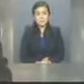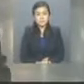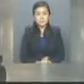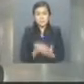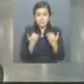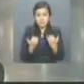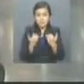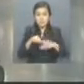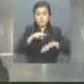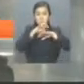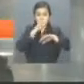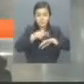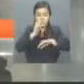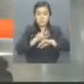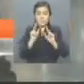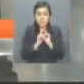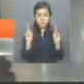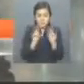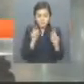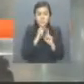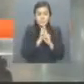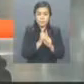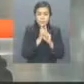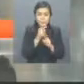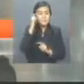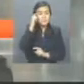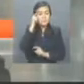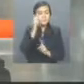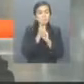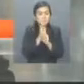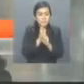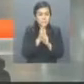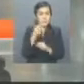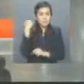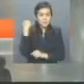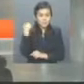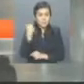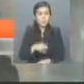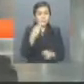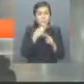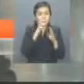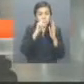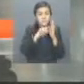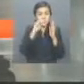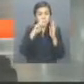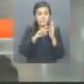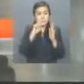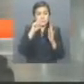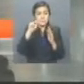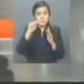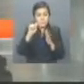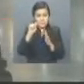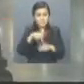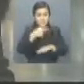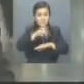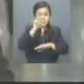หน่งประธานคณะกรรมการก็เป็นไปตามที่มีการคาดหมายกันเอาไว้นะคะก็คือคุณสามารถแก้วมีชัยค่ะทำหน้าที่ประธานตามที่พรร